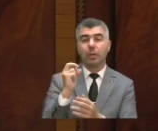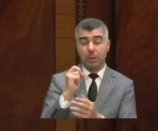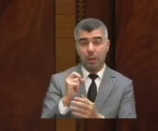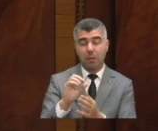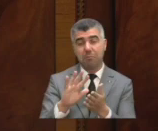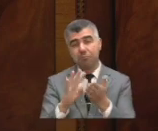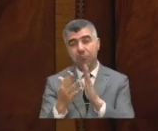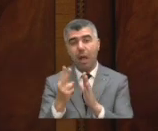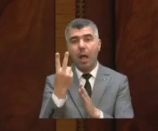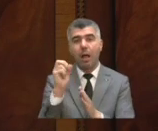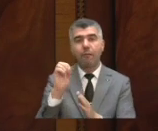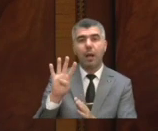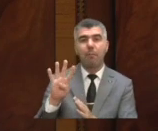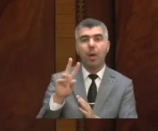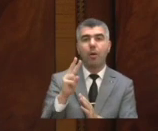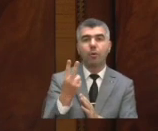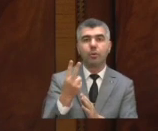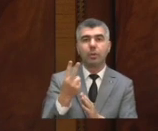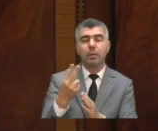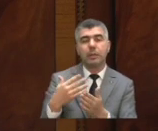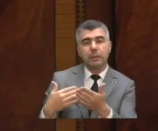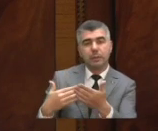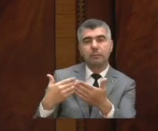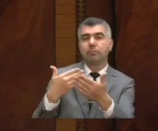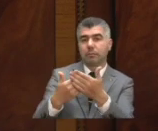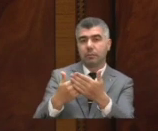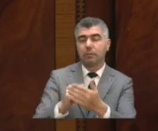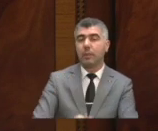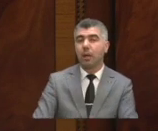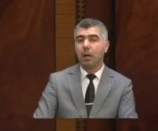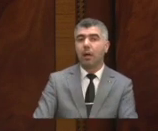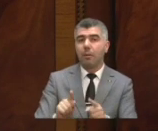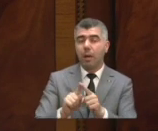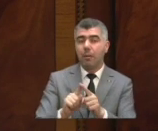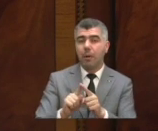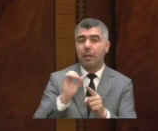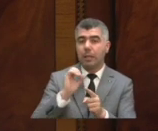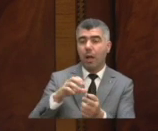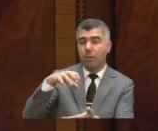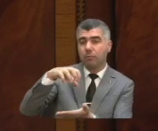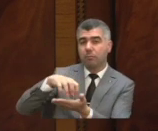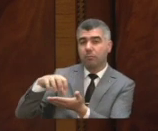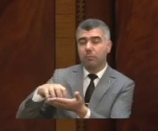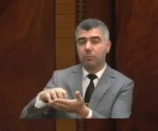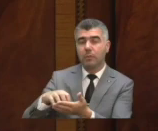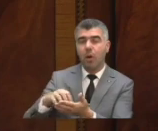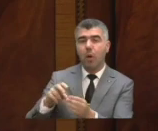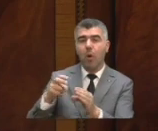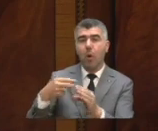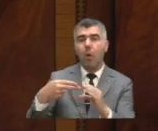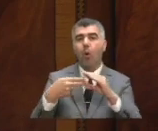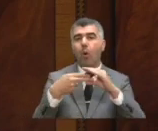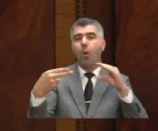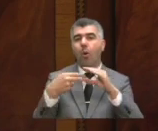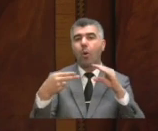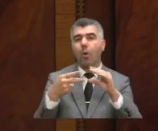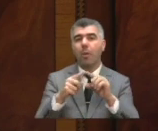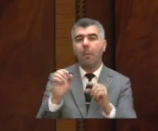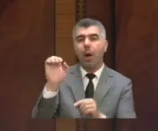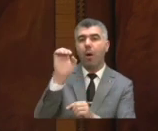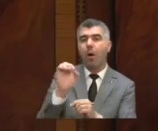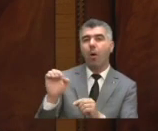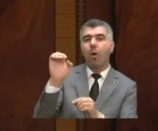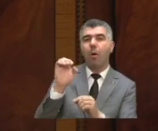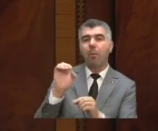2024 تواليا في حين سيسجل اقتصاد منطقه اليورو الشريك الاقتصادي الرئيسي